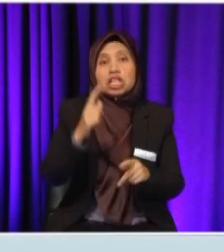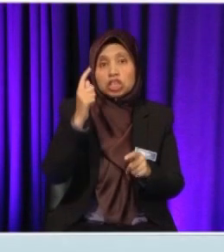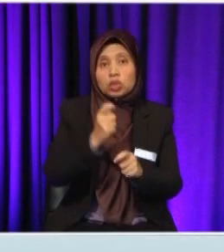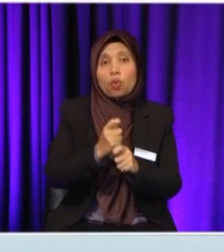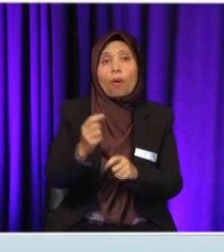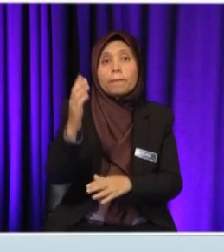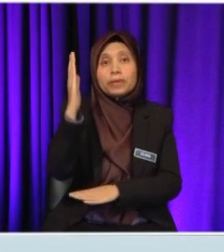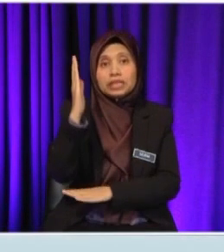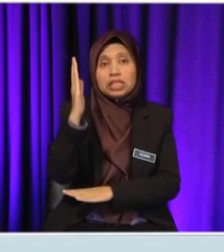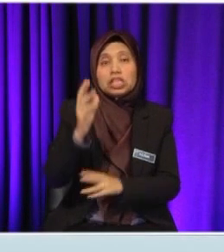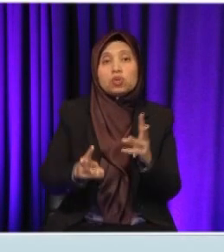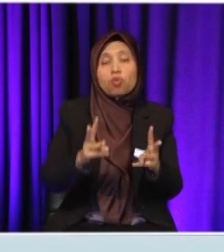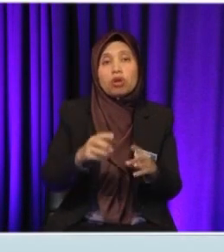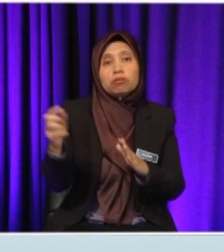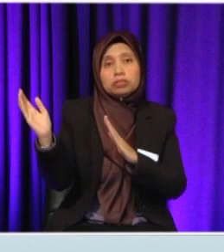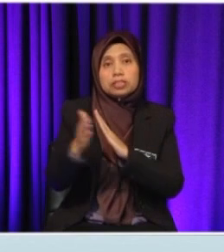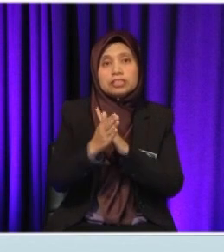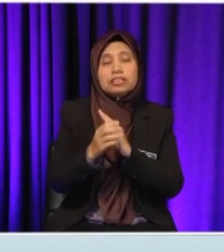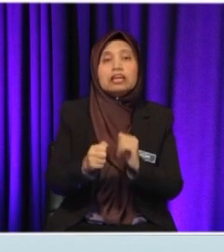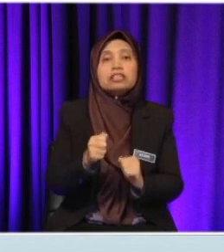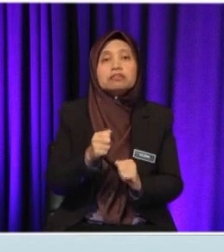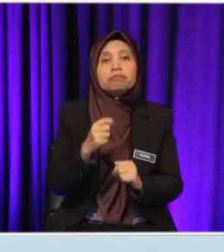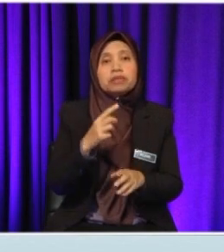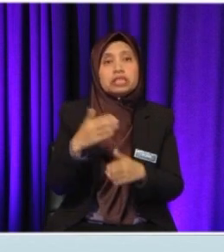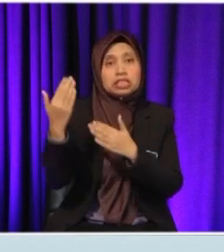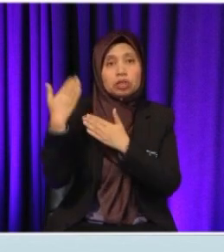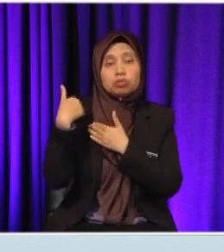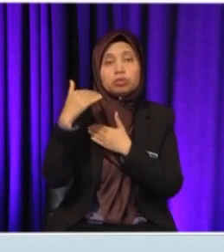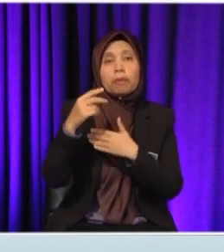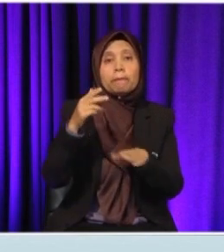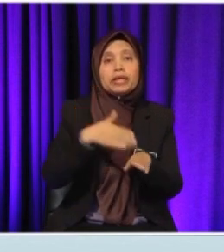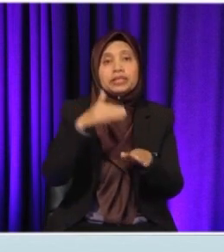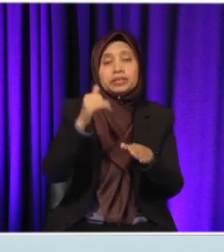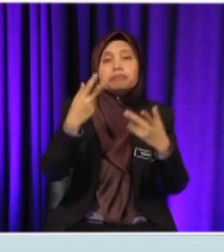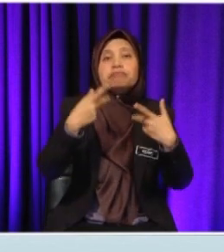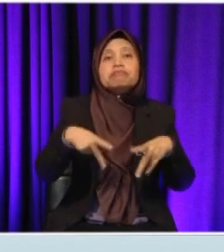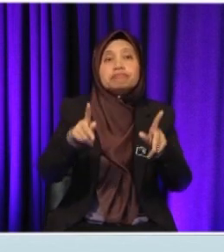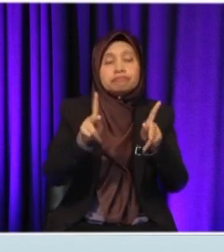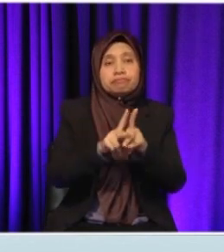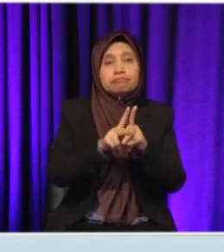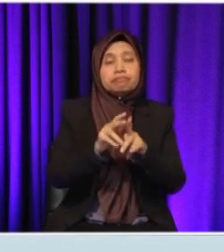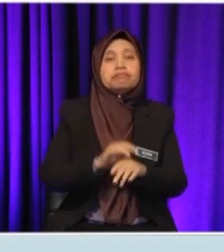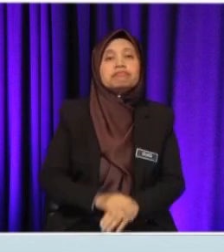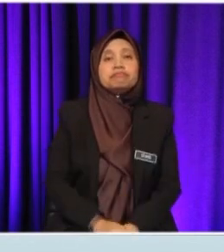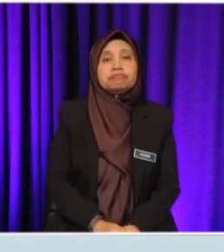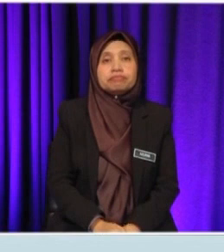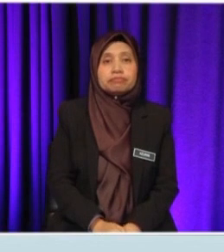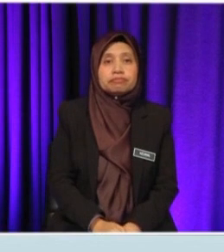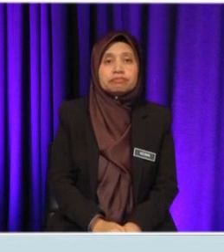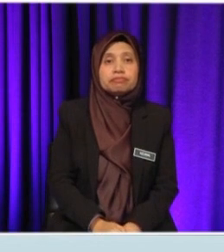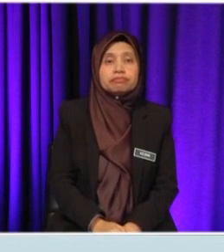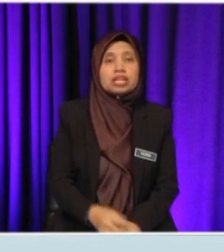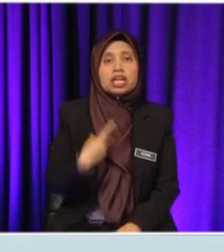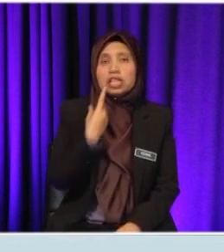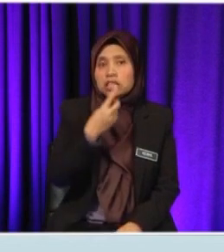berdiri walau ditendang, galas tanggungjawab pada yang memerlukan. Okey, galas tanggungjawab kepada yang memerlukan.